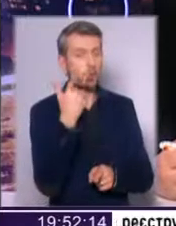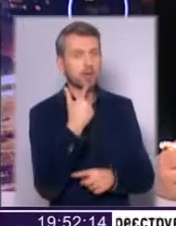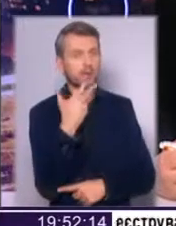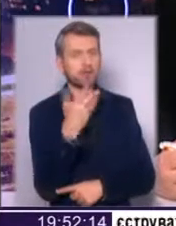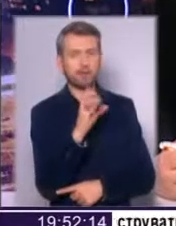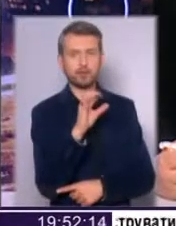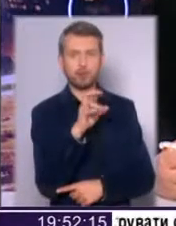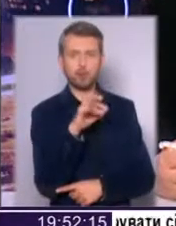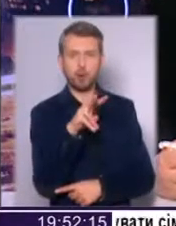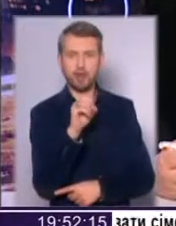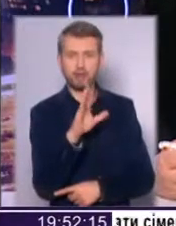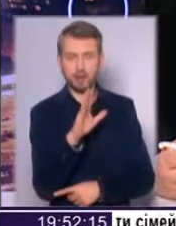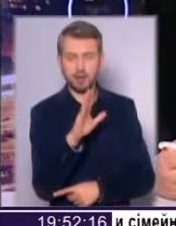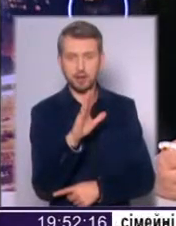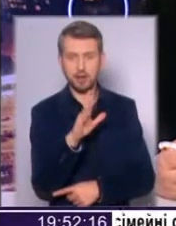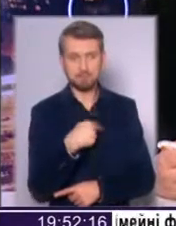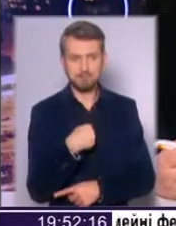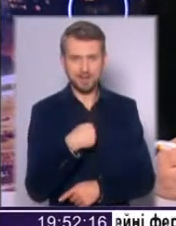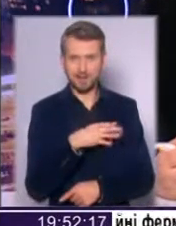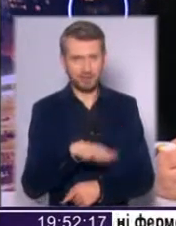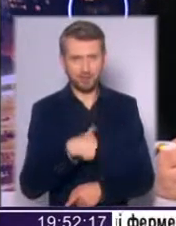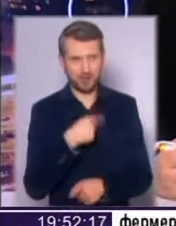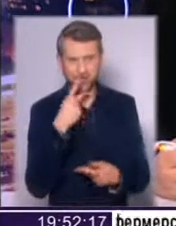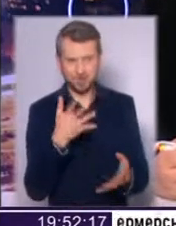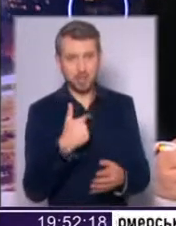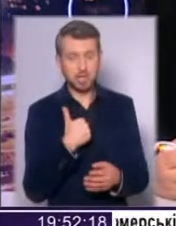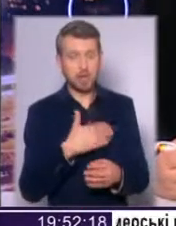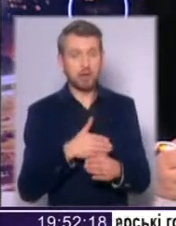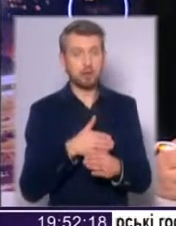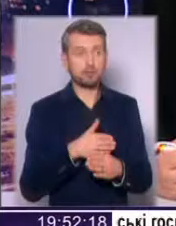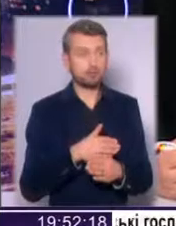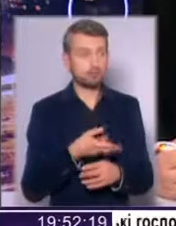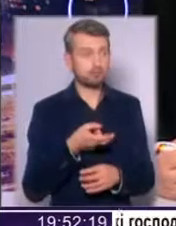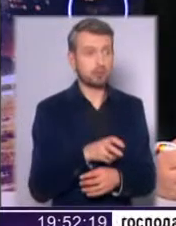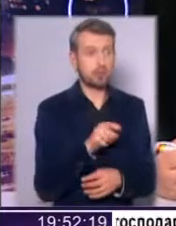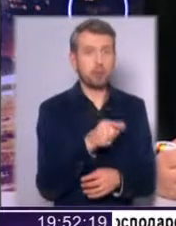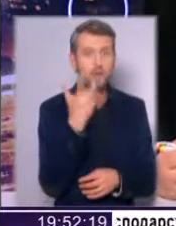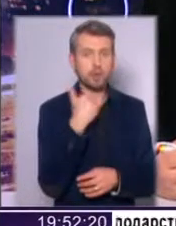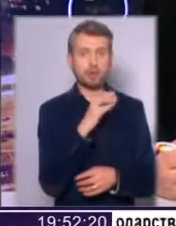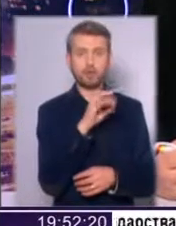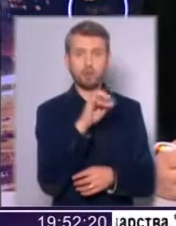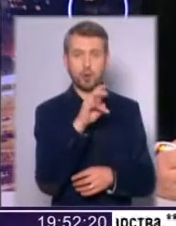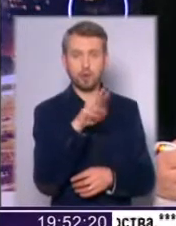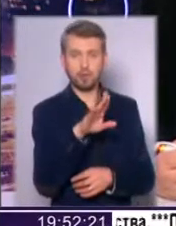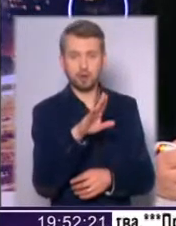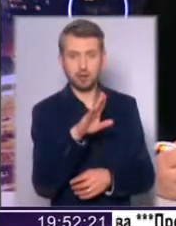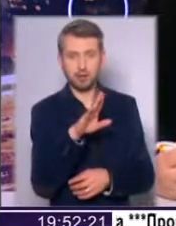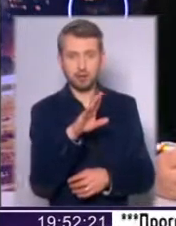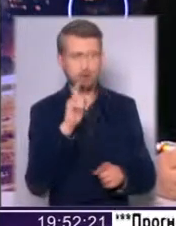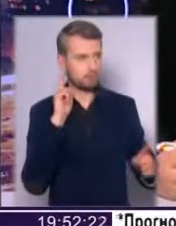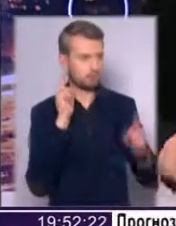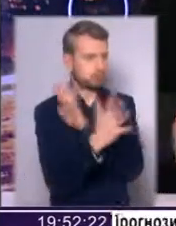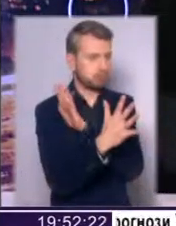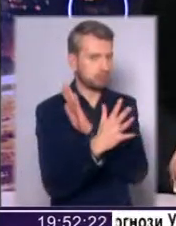Соболєв, мене саме в залі не було. Не було, так. Я зайшов в той момент, коли Соболєв вже